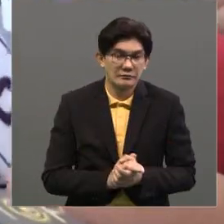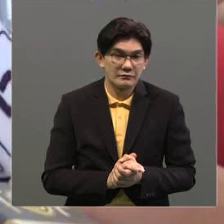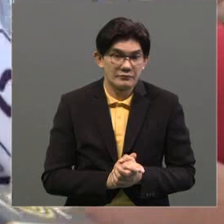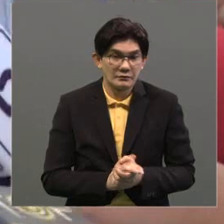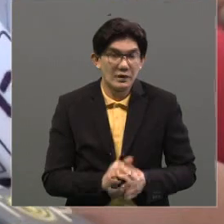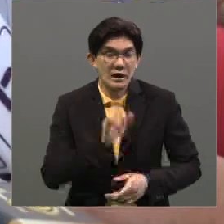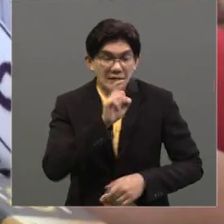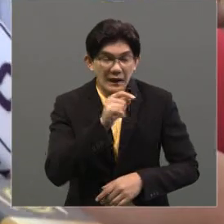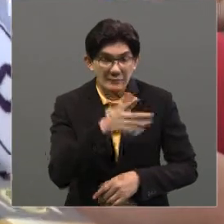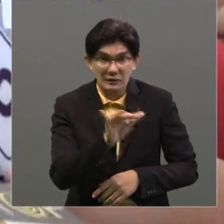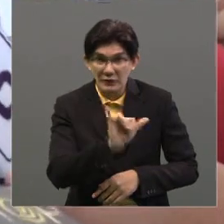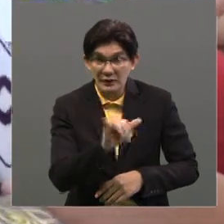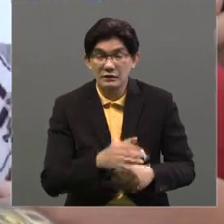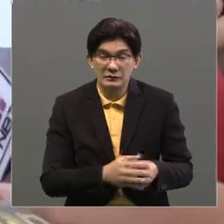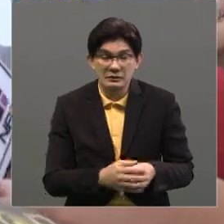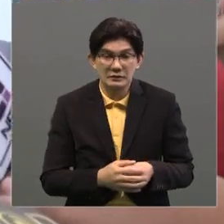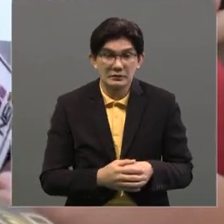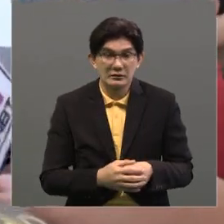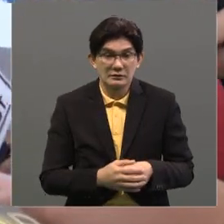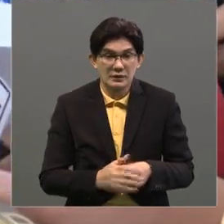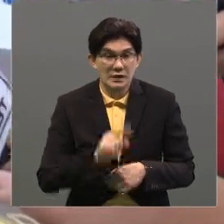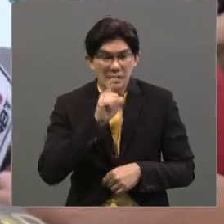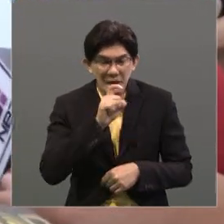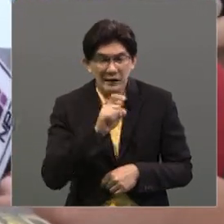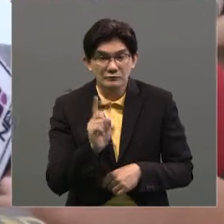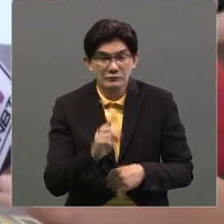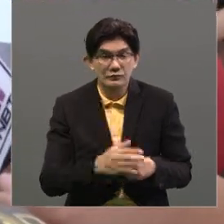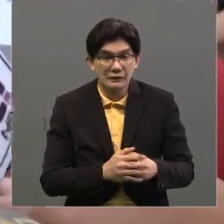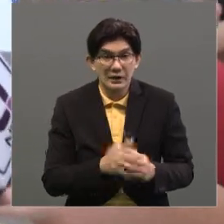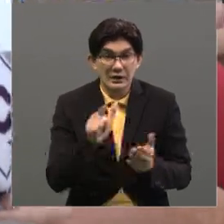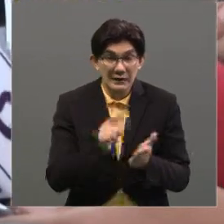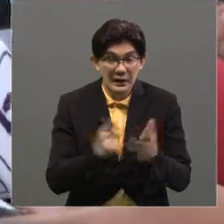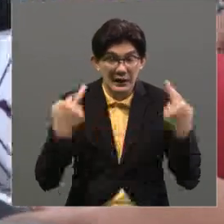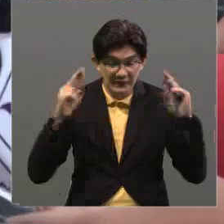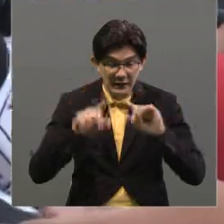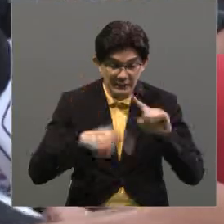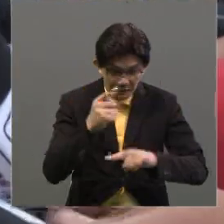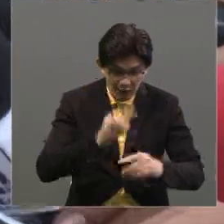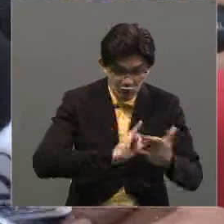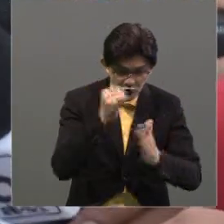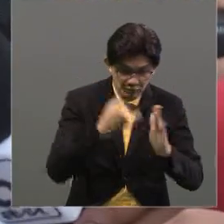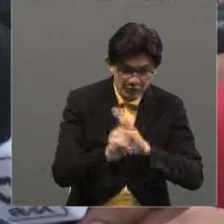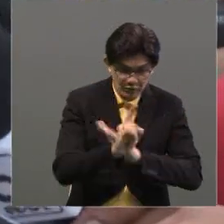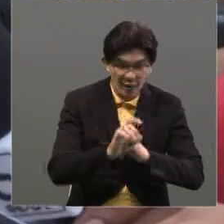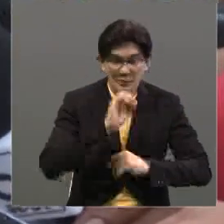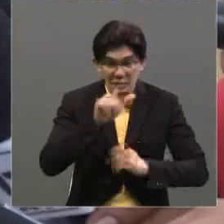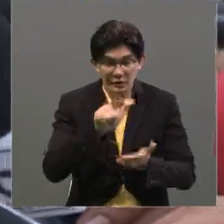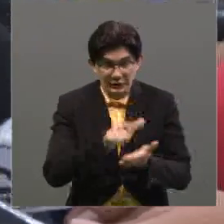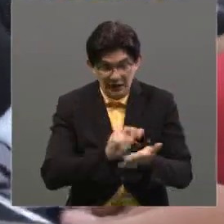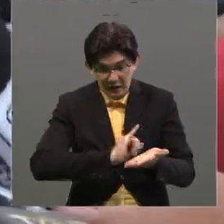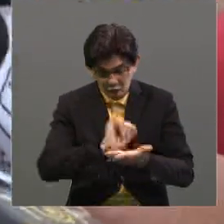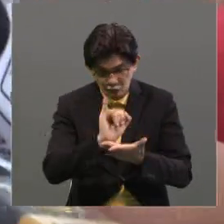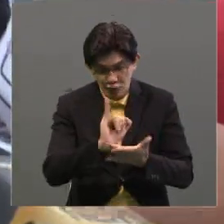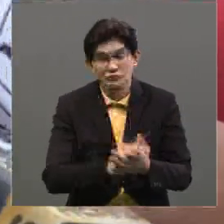ได้สอบถามคุณประพัฒน์บ้างหรือยังคะ ก็ถามเพียงแค่ว่าได้ลาราชการไปถูกต้องหรือไม่ก็ยืนยันว่าได้มีการลาราชการ